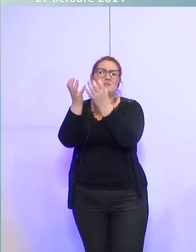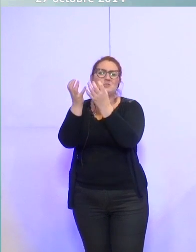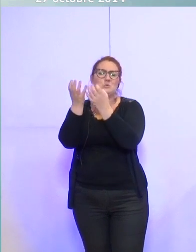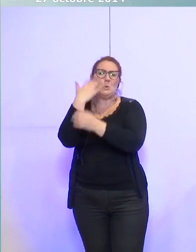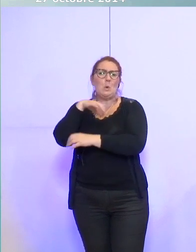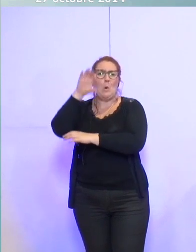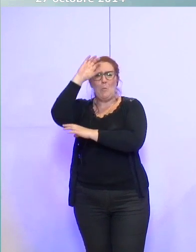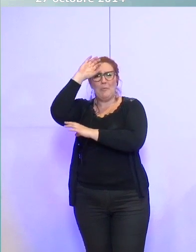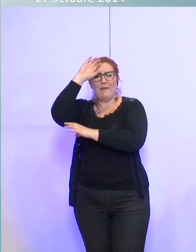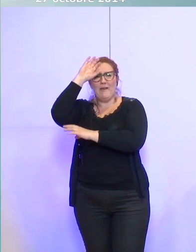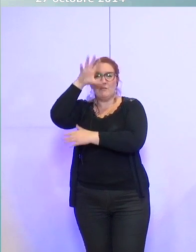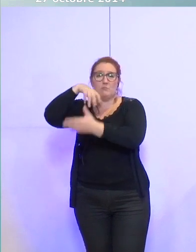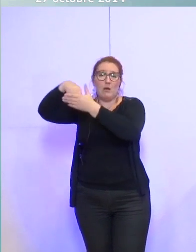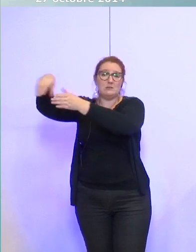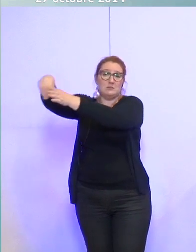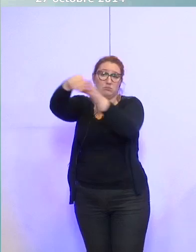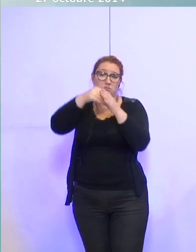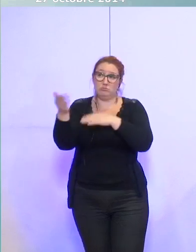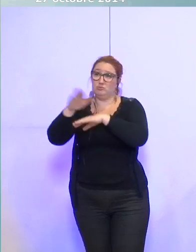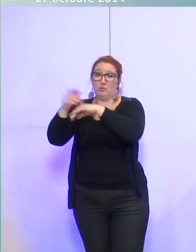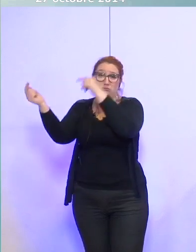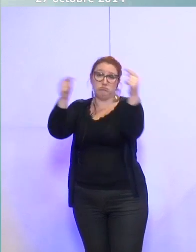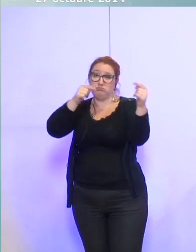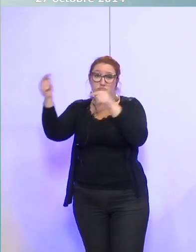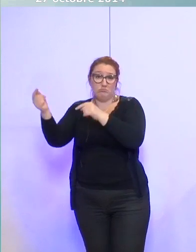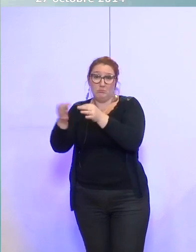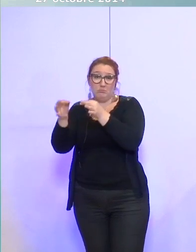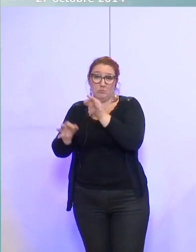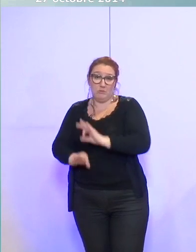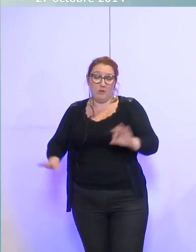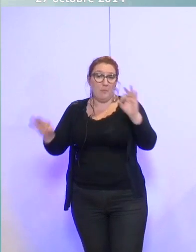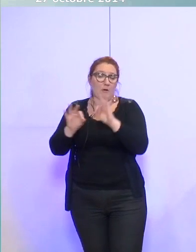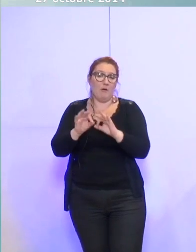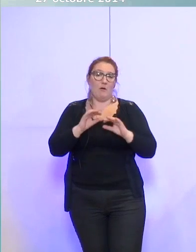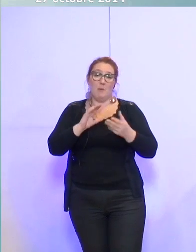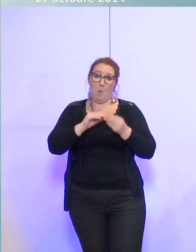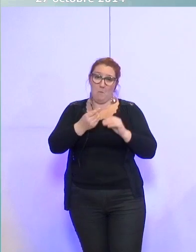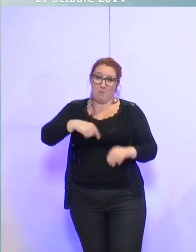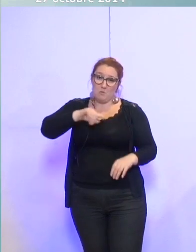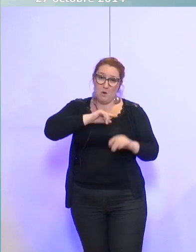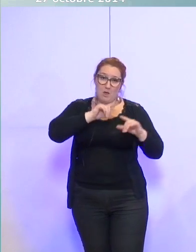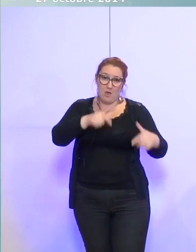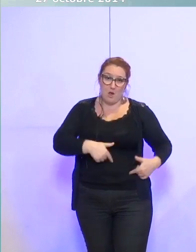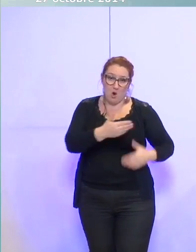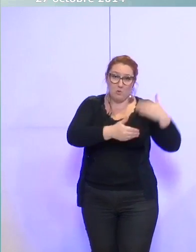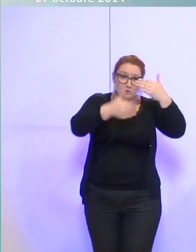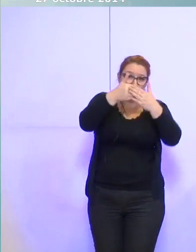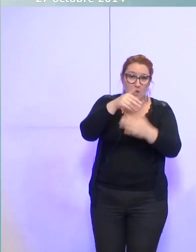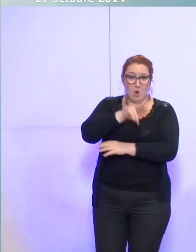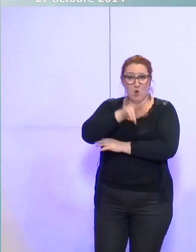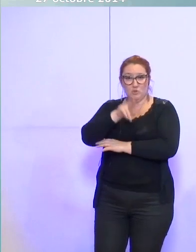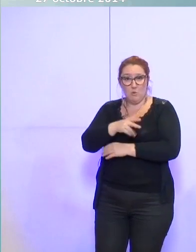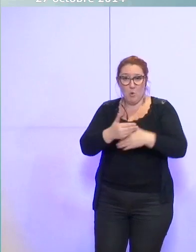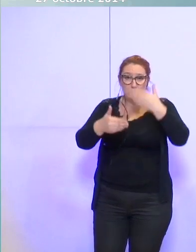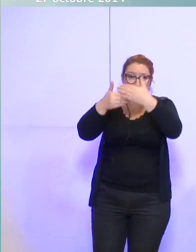trouve une réalité concrète aujourd'hui pour le nombre d'écoles que nous devons construire, pour le nombre de logements que nous devons construire, pour le nombre de logements que nous devons